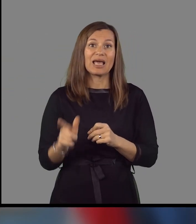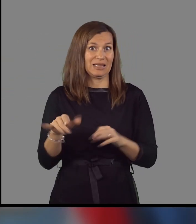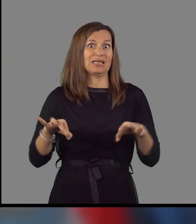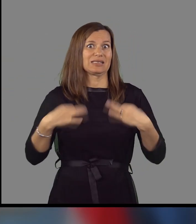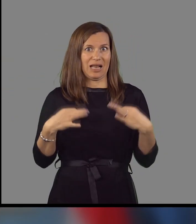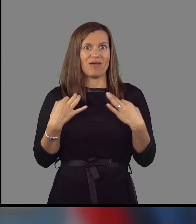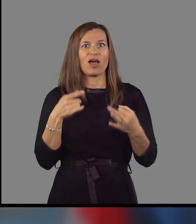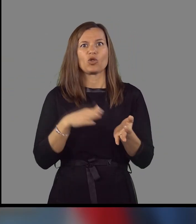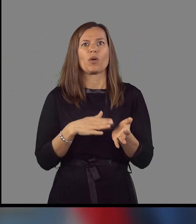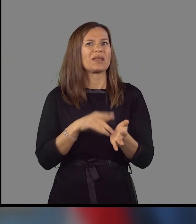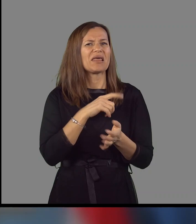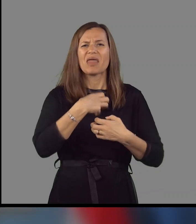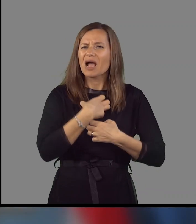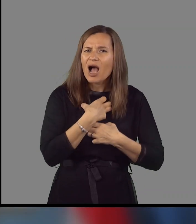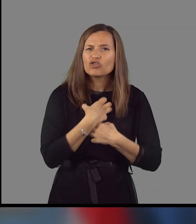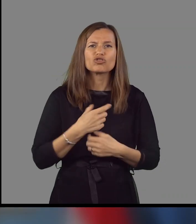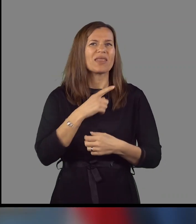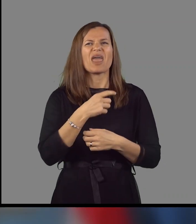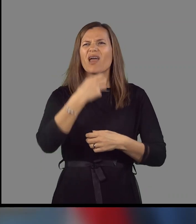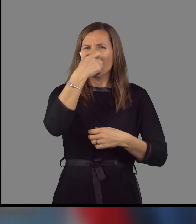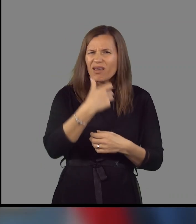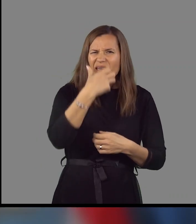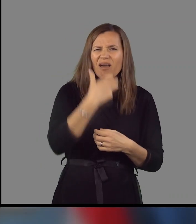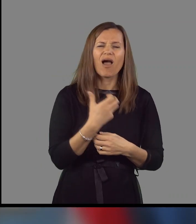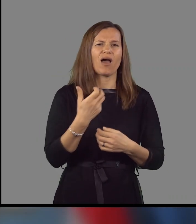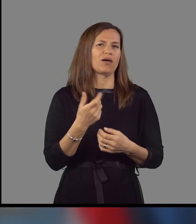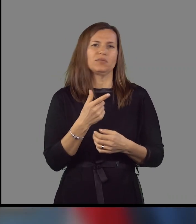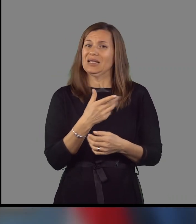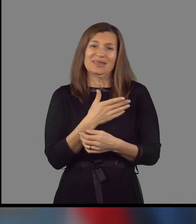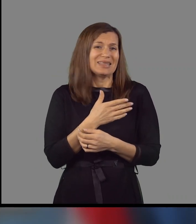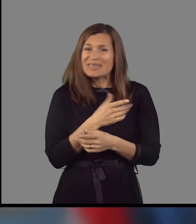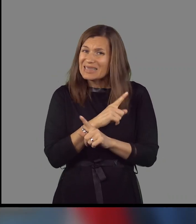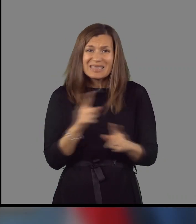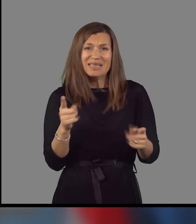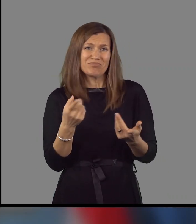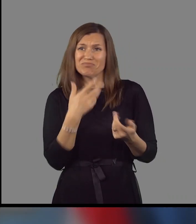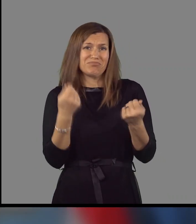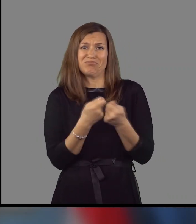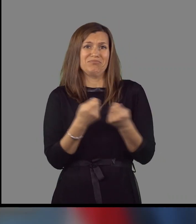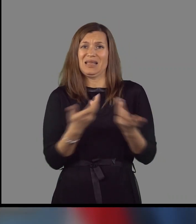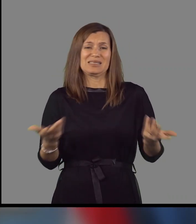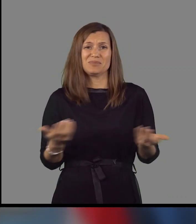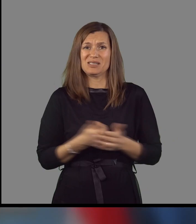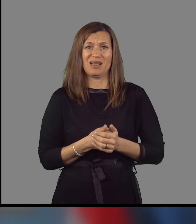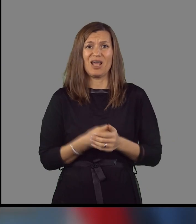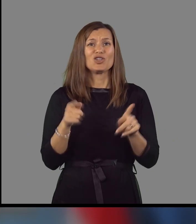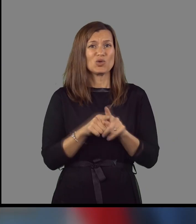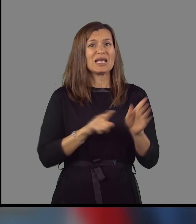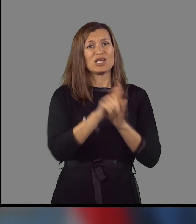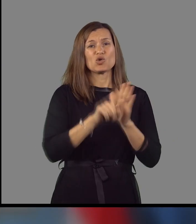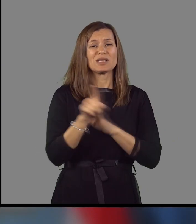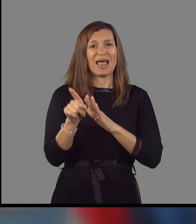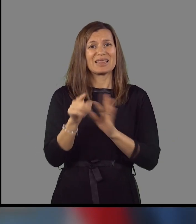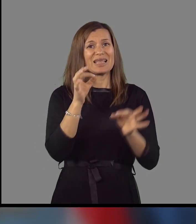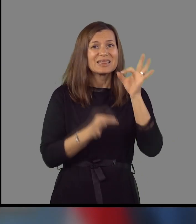pripotovala iz Italije in je zdrava, to pomeni ne kašlja, ne kiha, ni smiselna. Poleg tega so